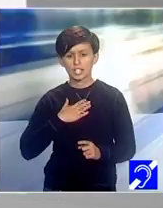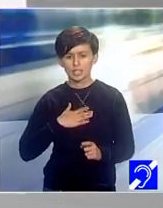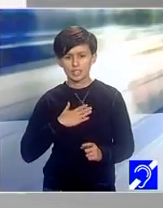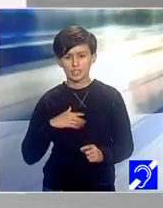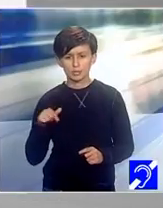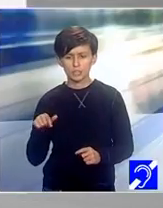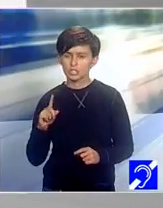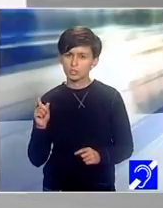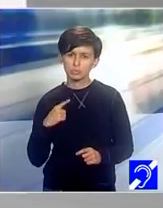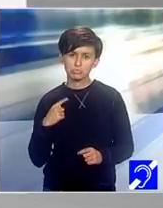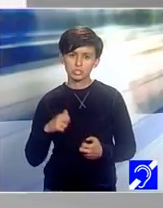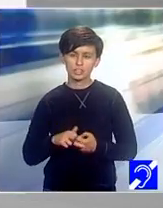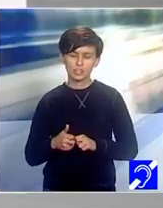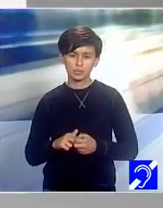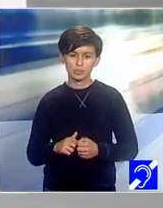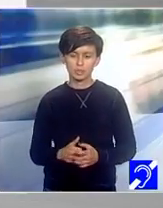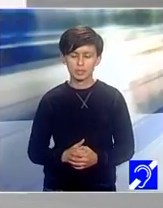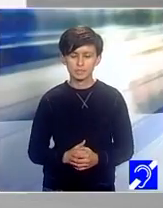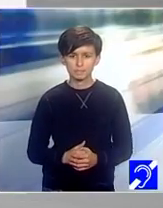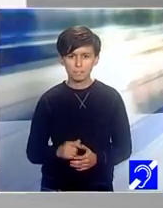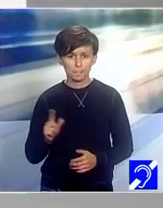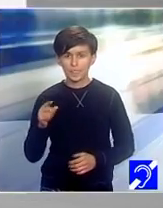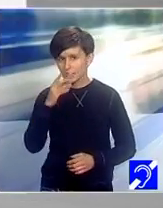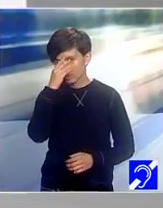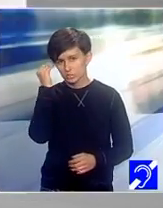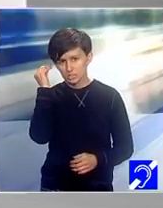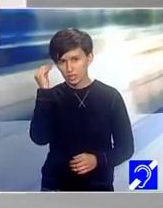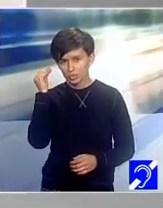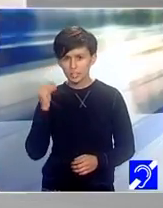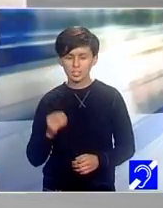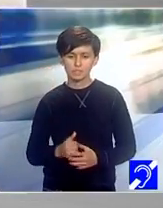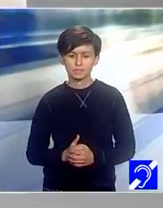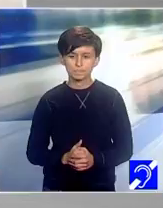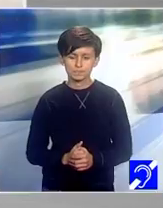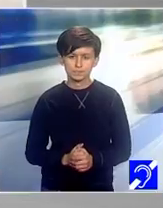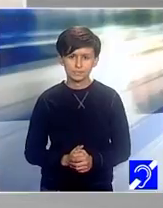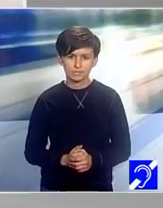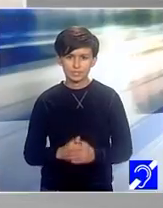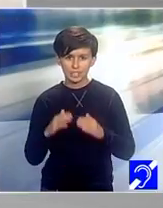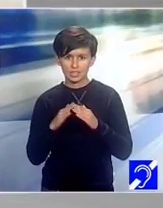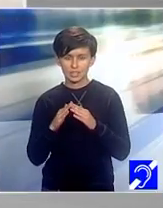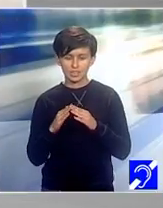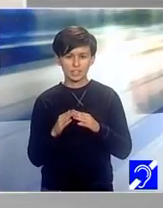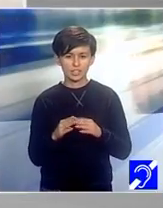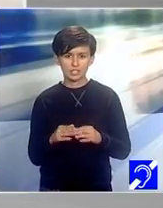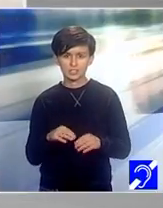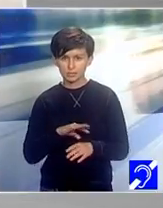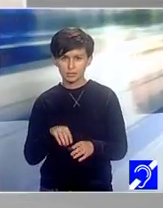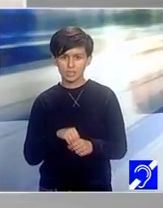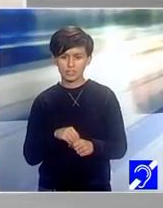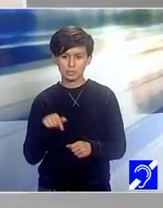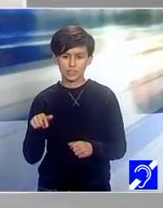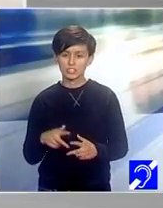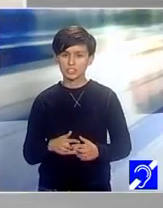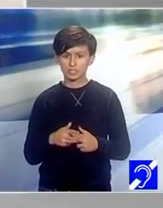nu o să fie problemă. Dar nu o să uite și o să... Doamna Kelemen, da, acasă, urmașii dumneavoastră, vă